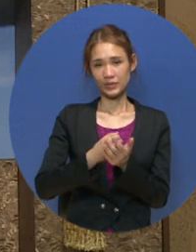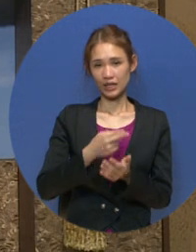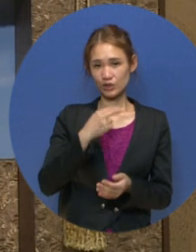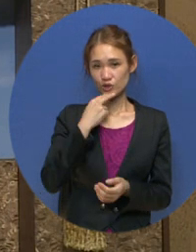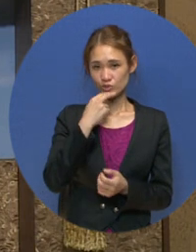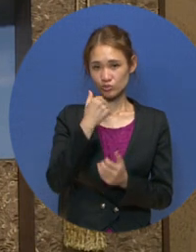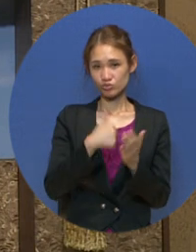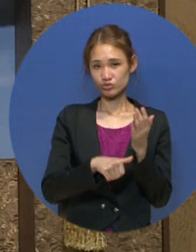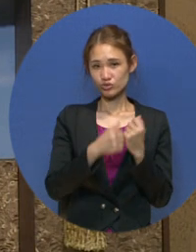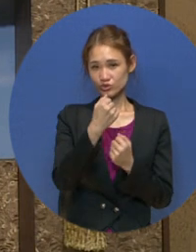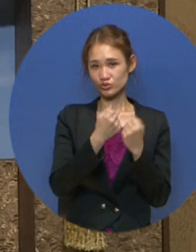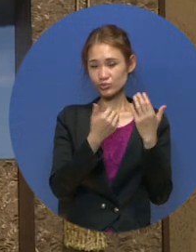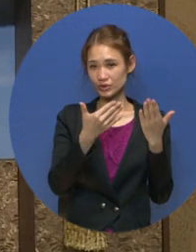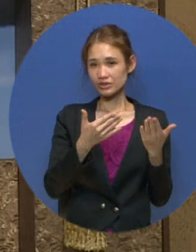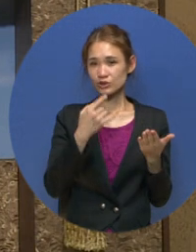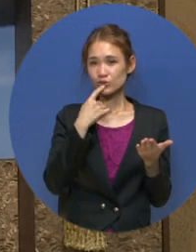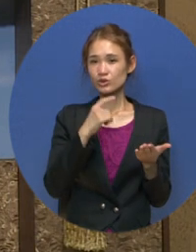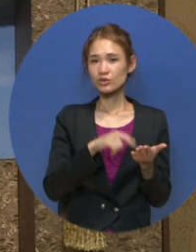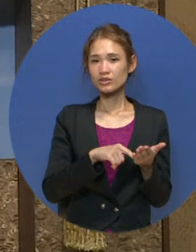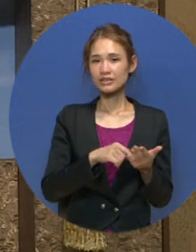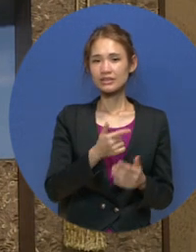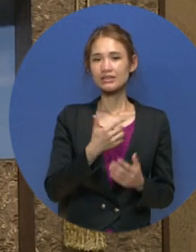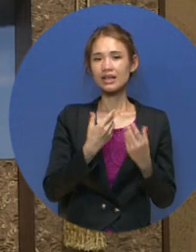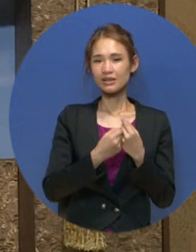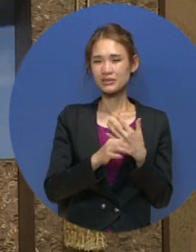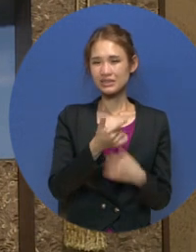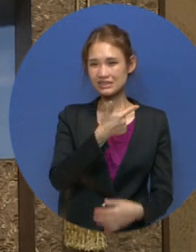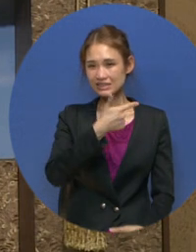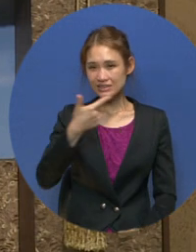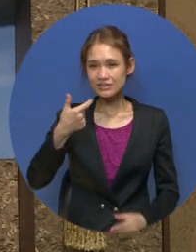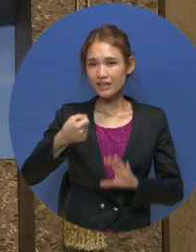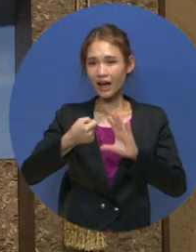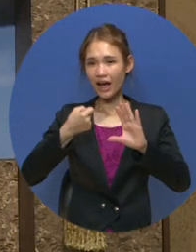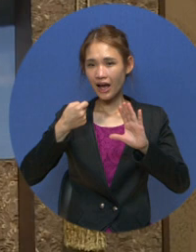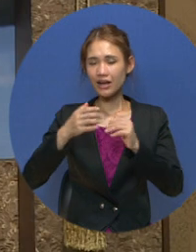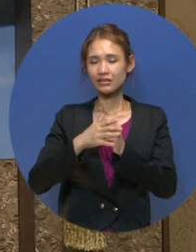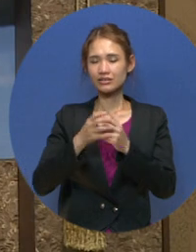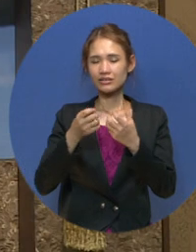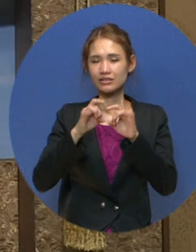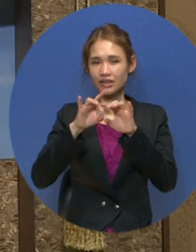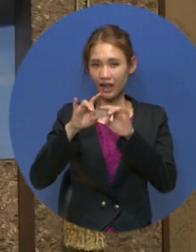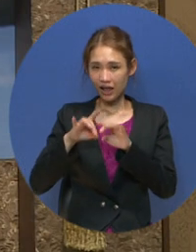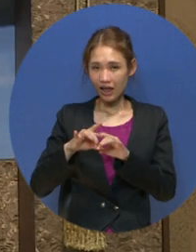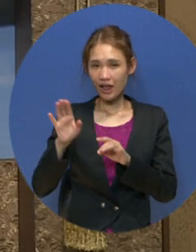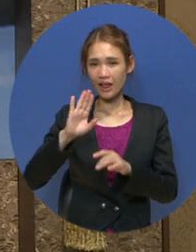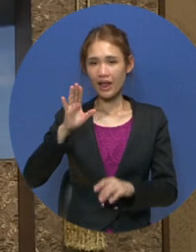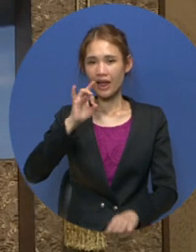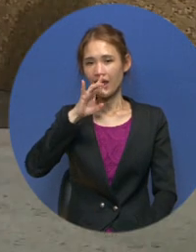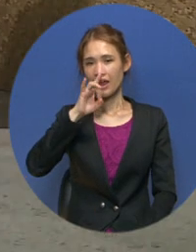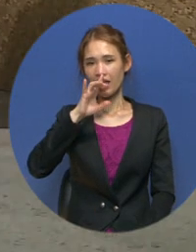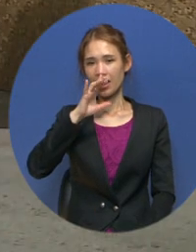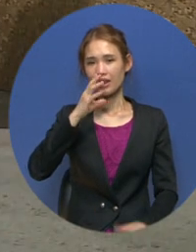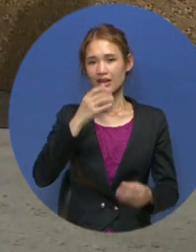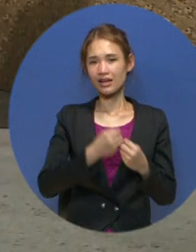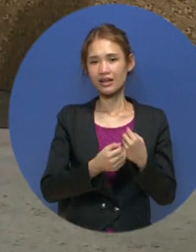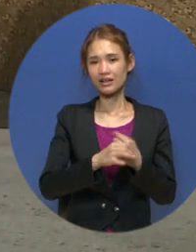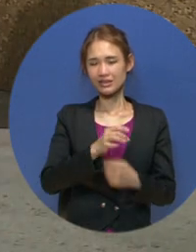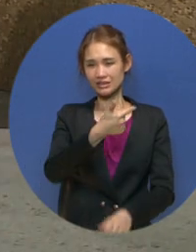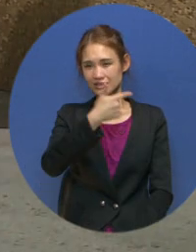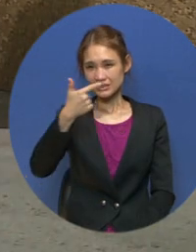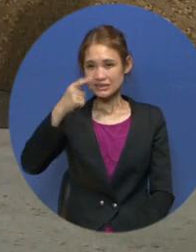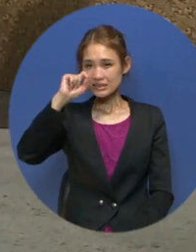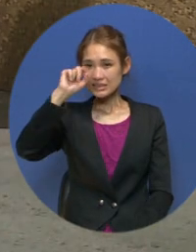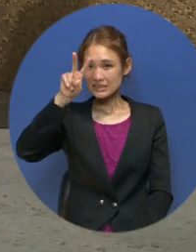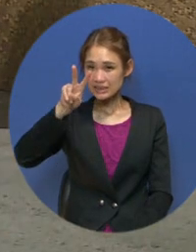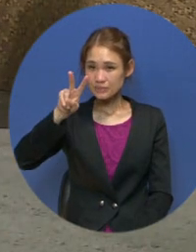물건들을 설명드리는 게 좀 더 쉬운데 네. 대형 가정 가구 용품은 저희가 받지 못하고요. 네. 나머지는 예를 들면은 뭐 커다란